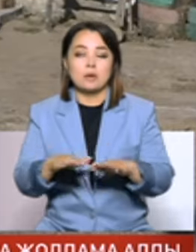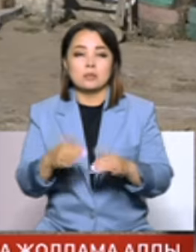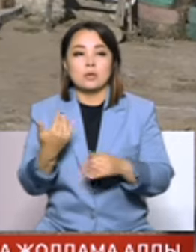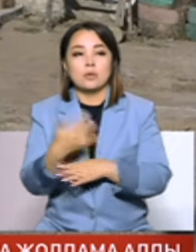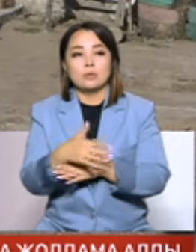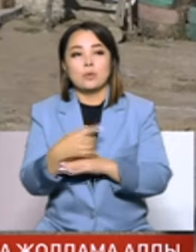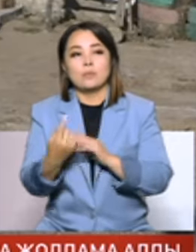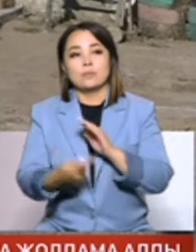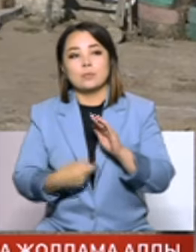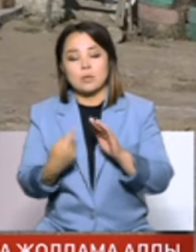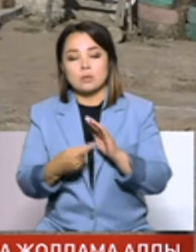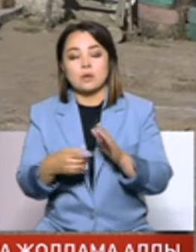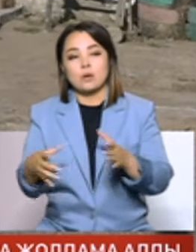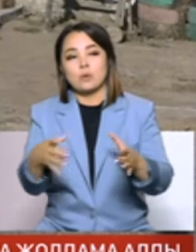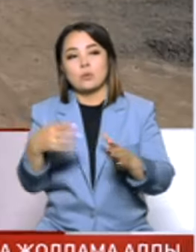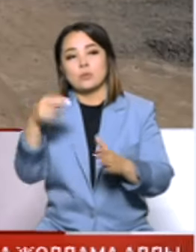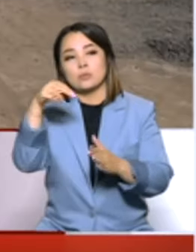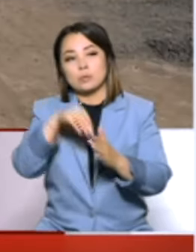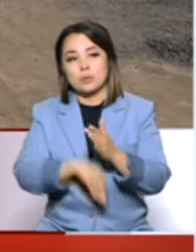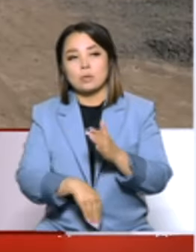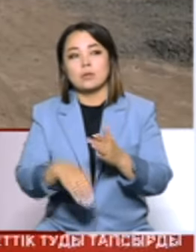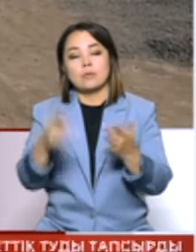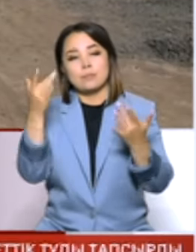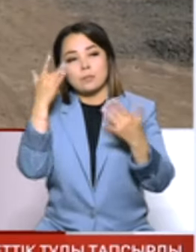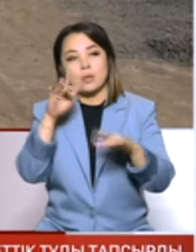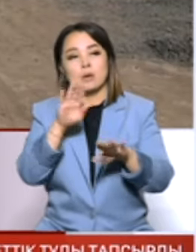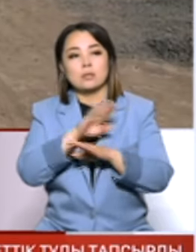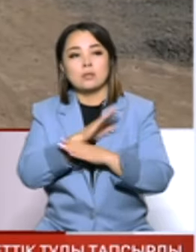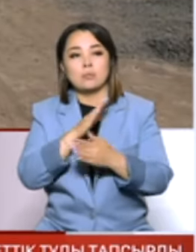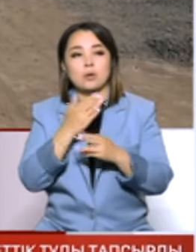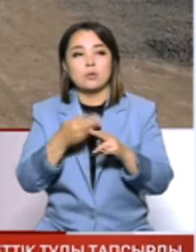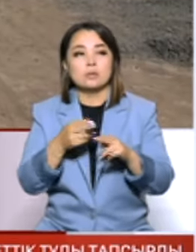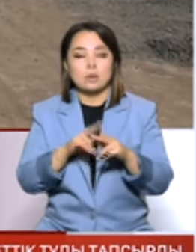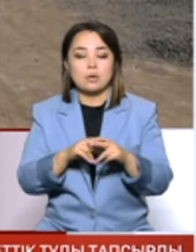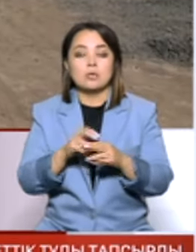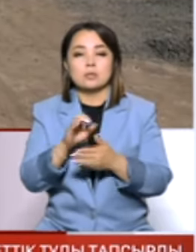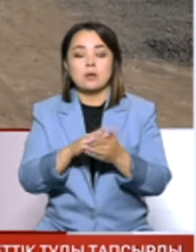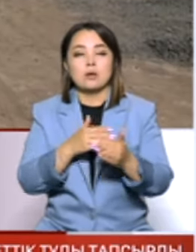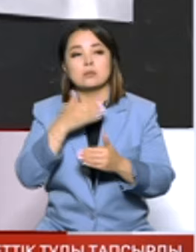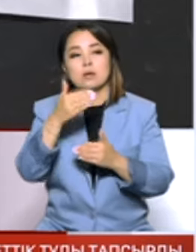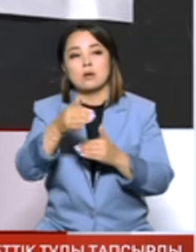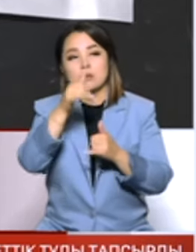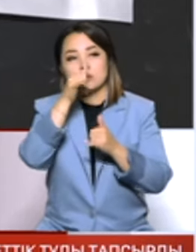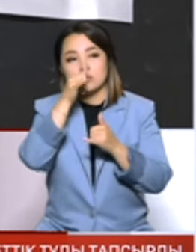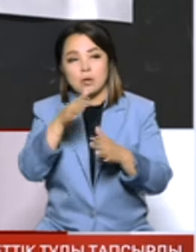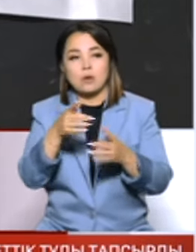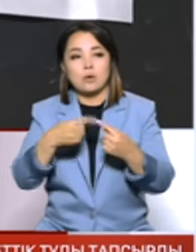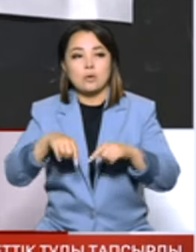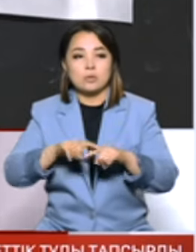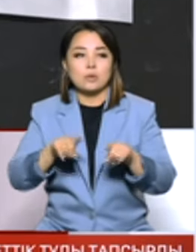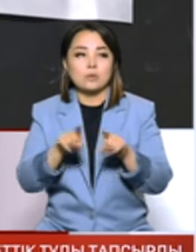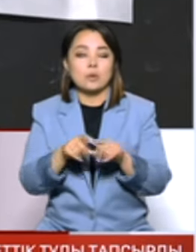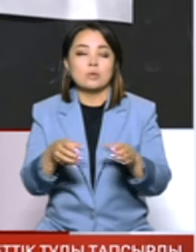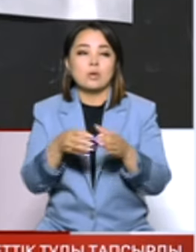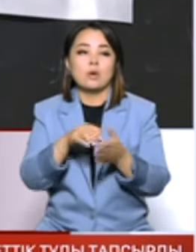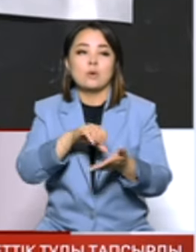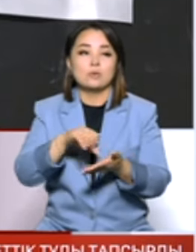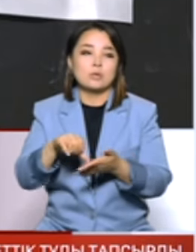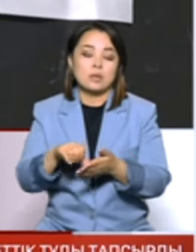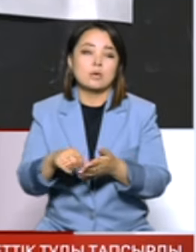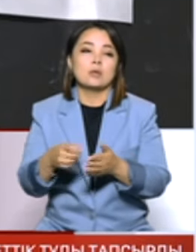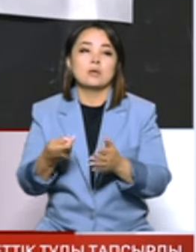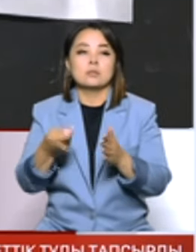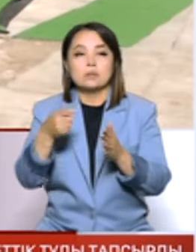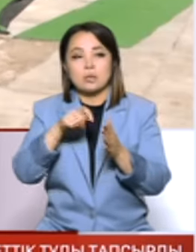серуенге шығып, абайсызда кәріз құдығына құлап кетіп мерт болған. Қазір енді біз ары қарай өте алмай тұрмыз, өйткені құзырлы орган өкілдері есікті